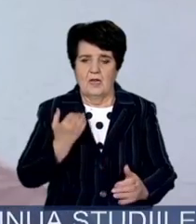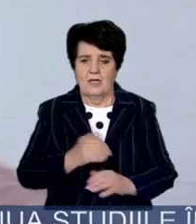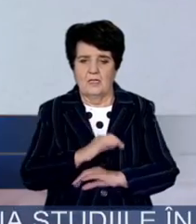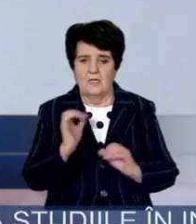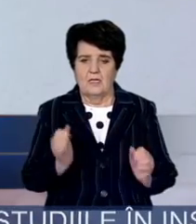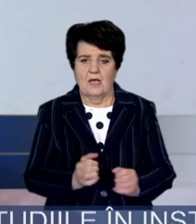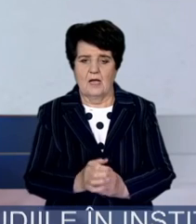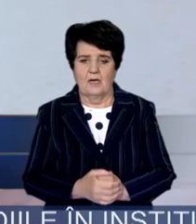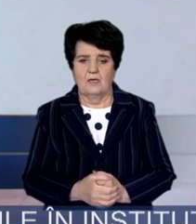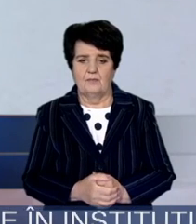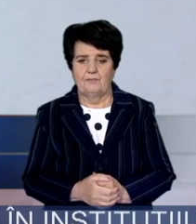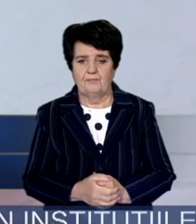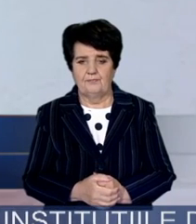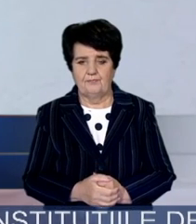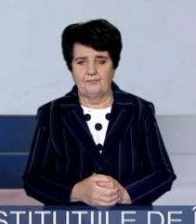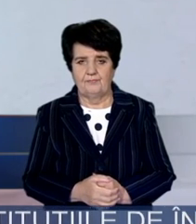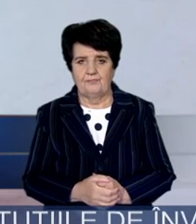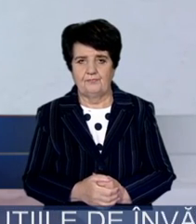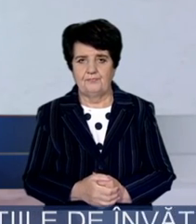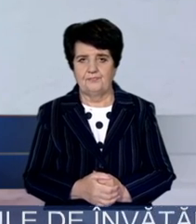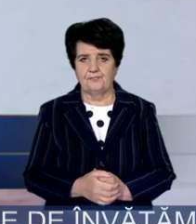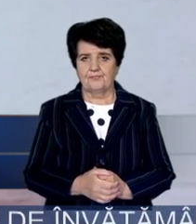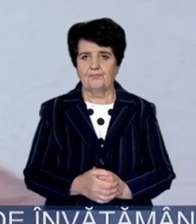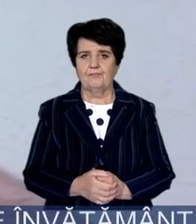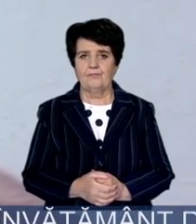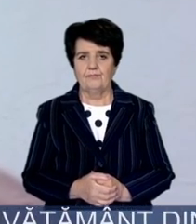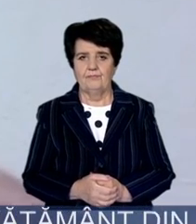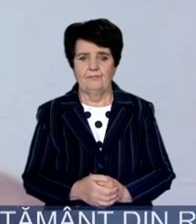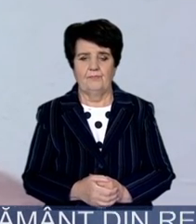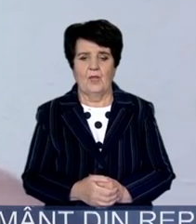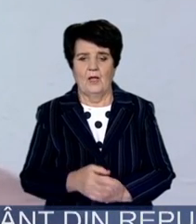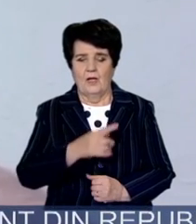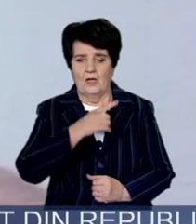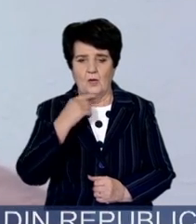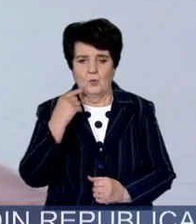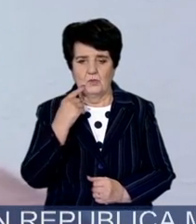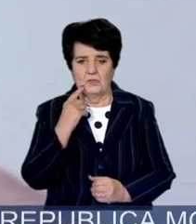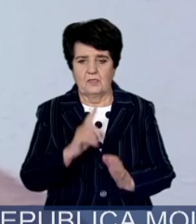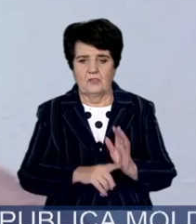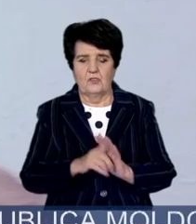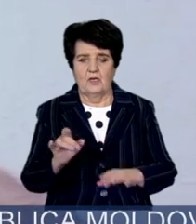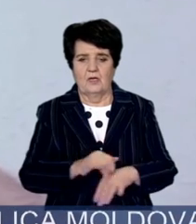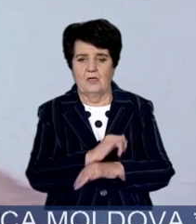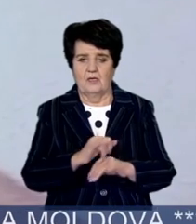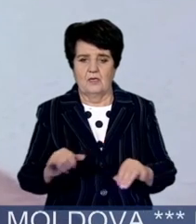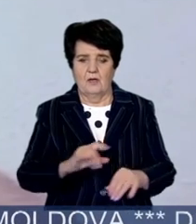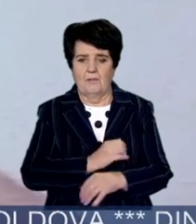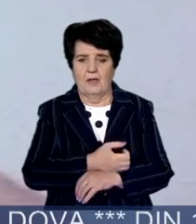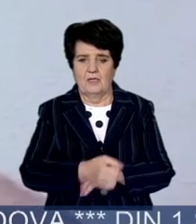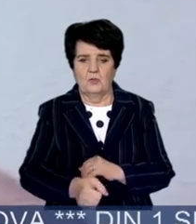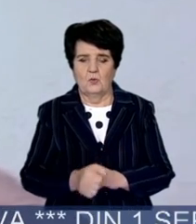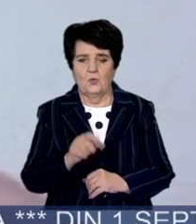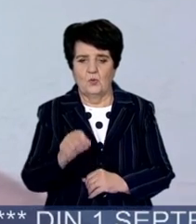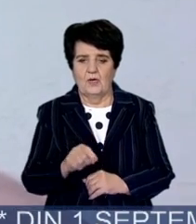iernii. Rusia намагається ще більше посилити енергетичний тиск. Rusia încearcă să crească și mai mult presiunea